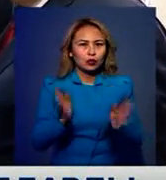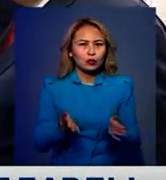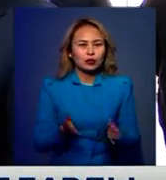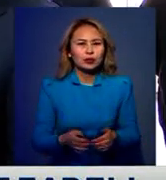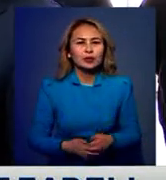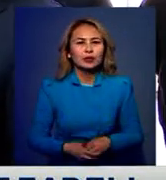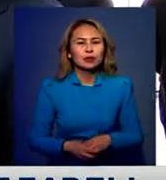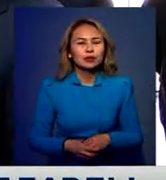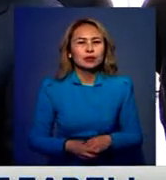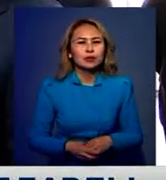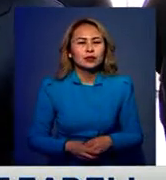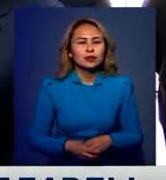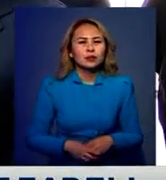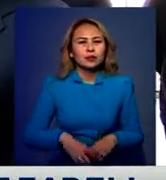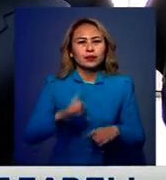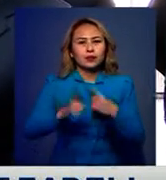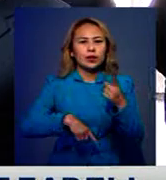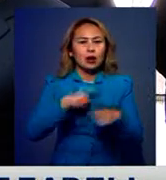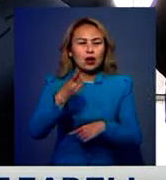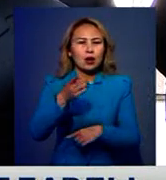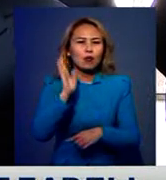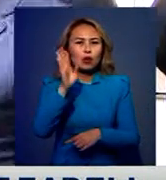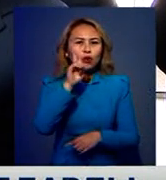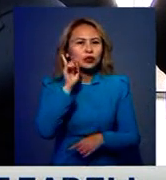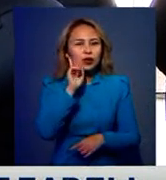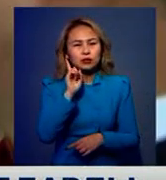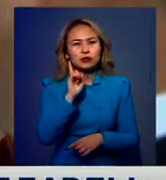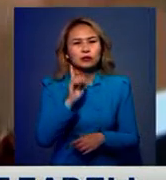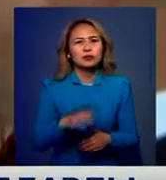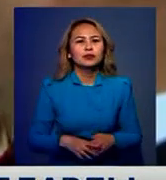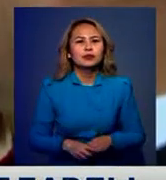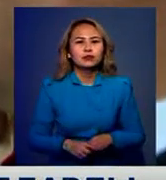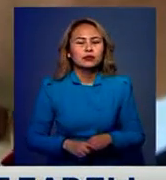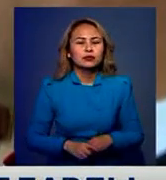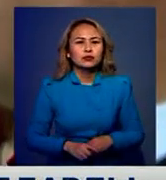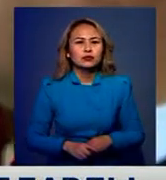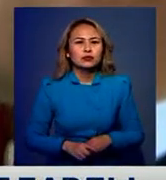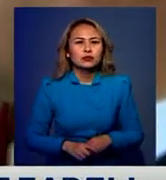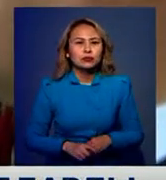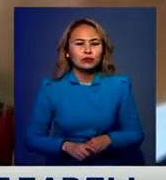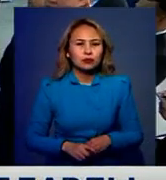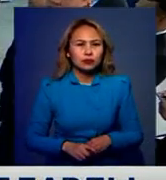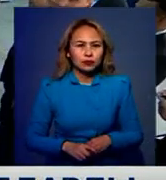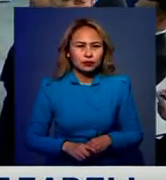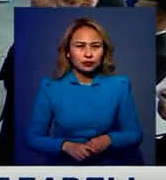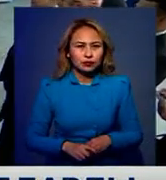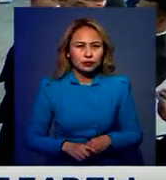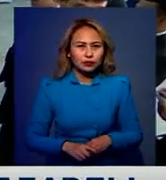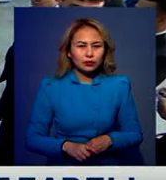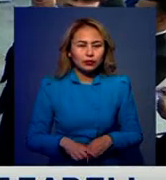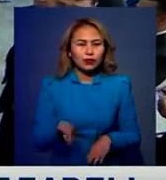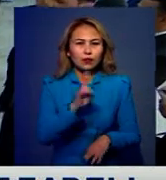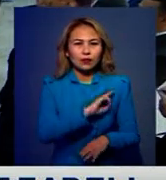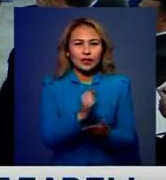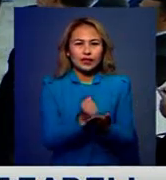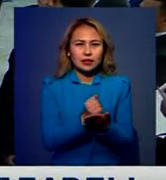деді. Біздің келешегі жастардың қолында ғой. Сондықтан баршаңызға аманшылық тілеймін. Біз оны кадровый резерв жасаймыз